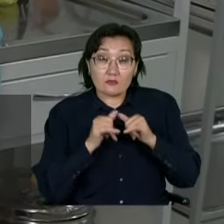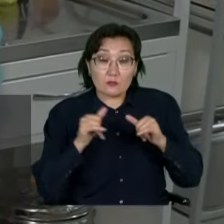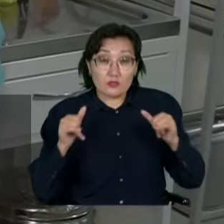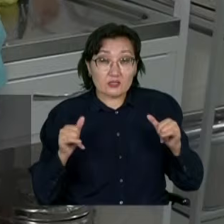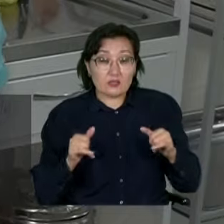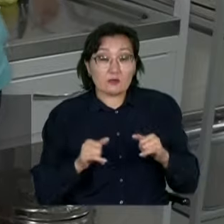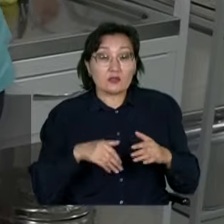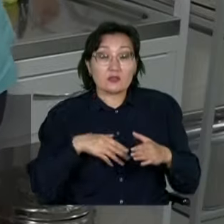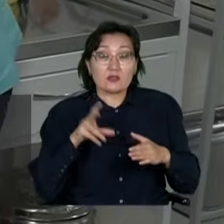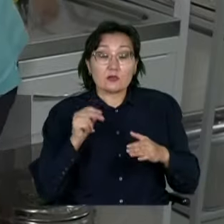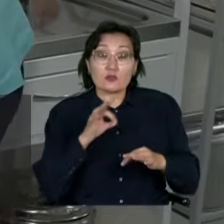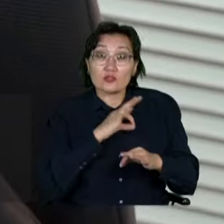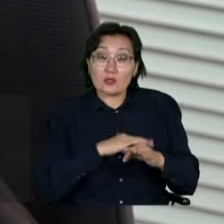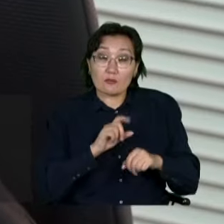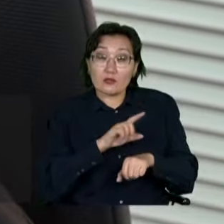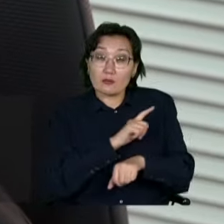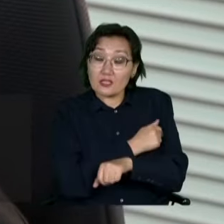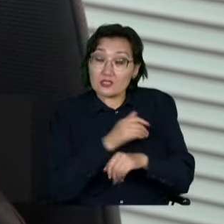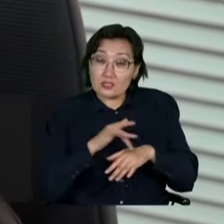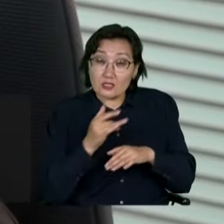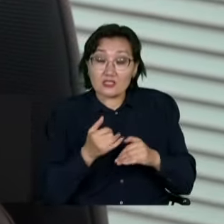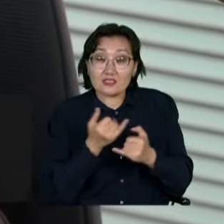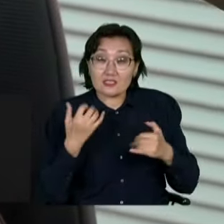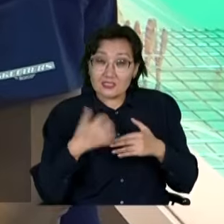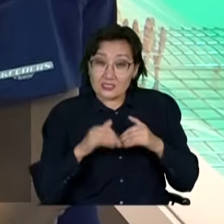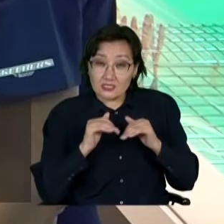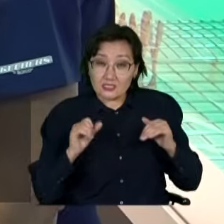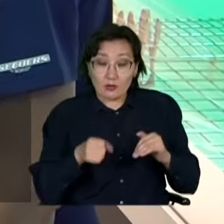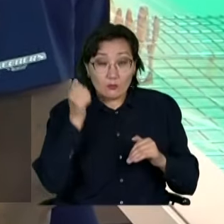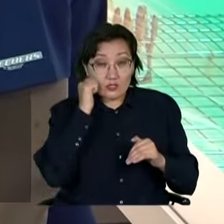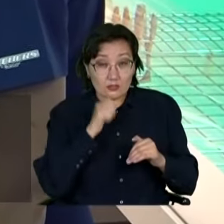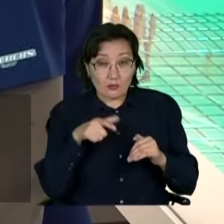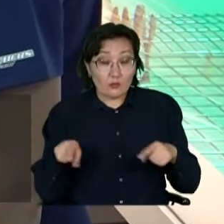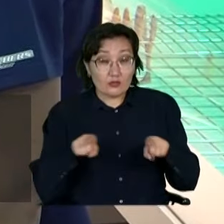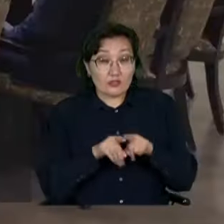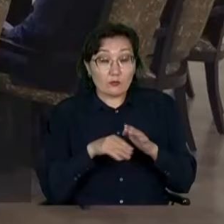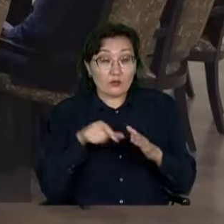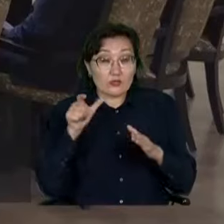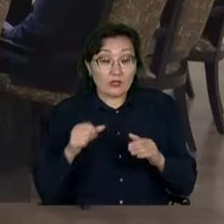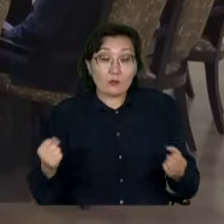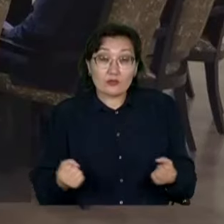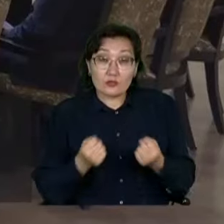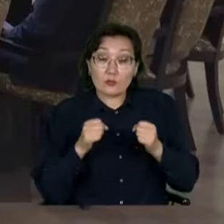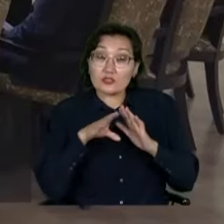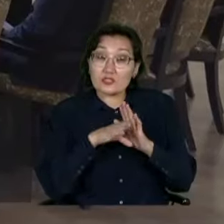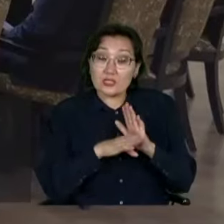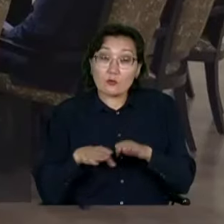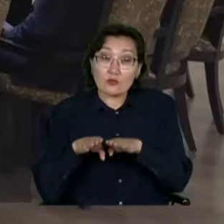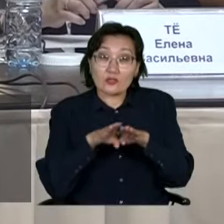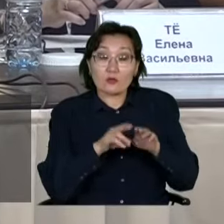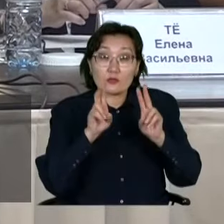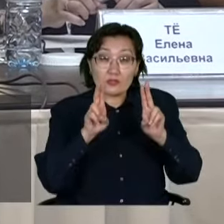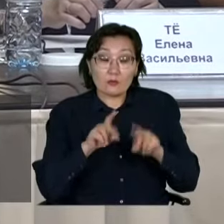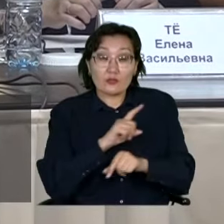количества интенсивных потребителей медуслуг, в том числе среди детей и пожилых. Учитывая это, депутаты маслихата поддержали программу «Единый